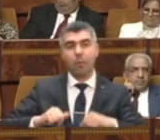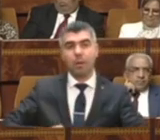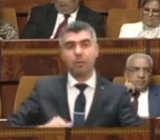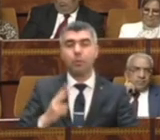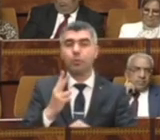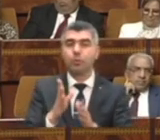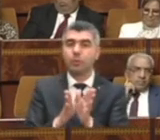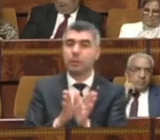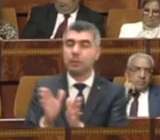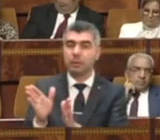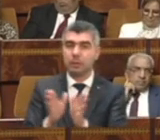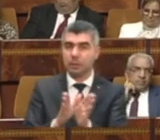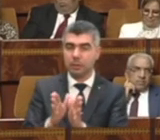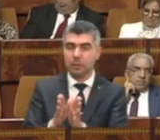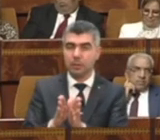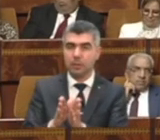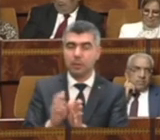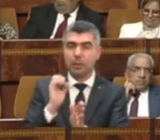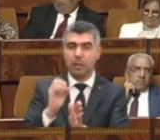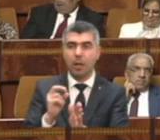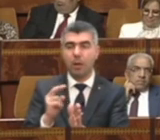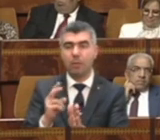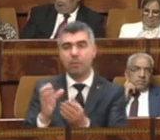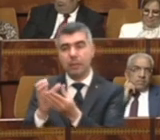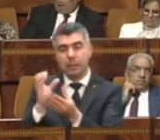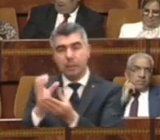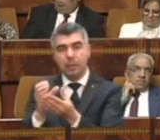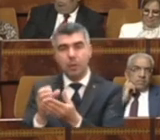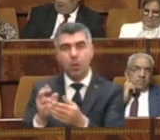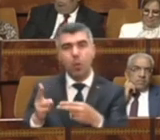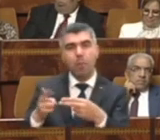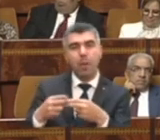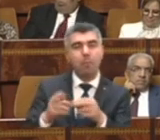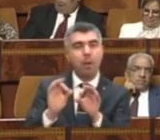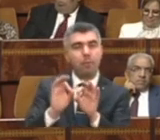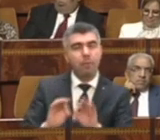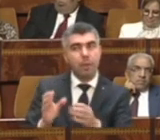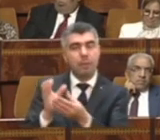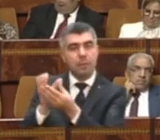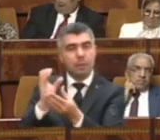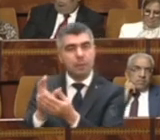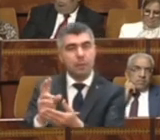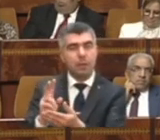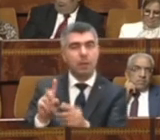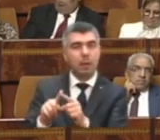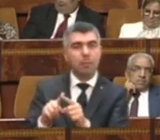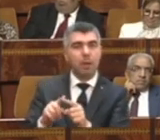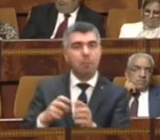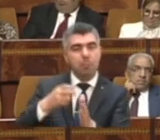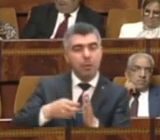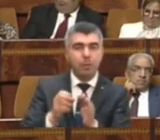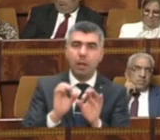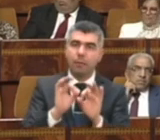ديال الاصناف ديال النقل، فيه النقل المزدوج والنقل السري. حنا ما عندناش الكيران، ما عندناش التي جي في، ما عندناش.